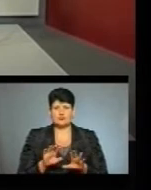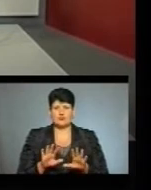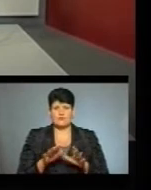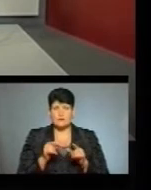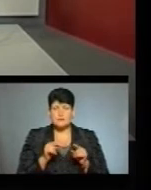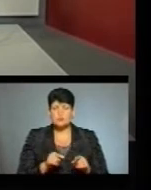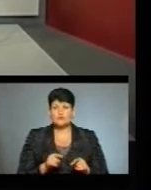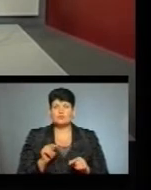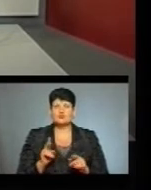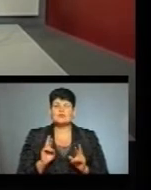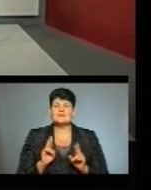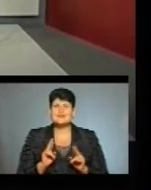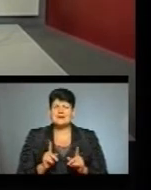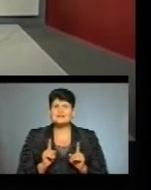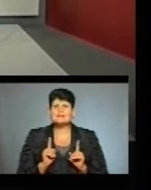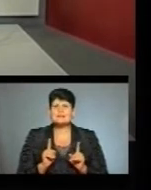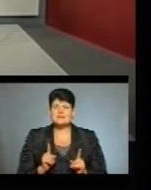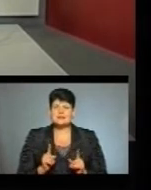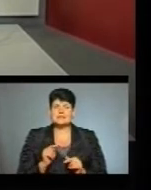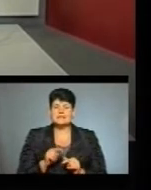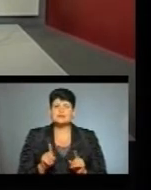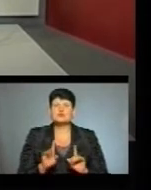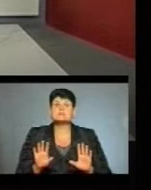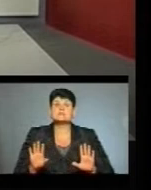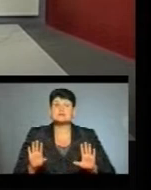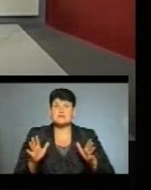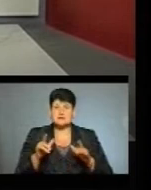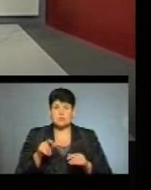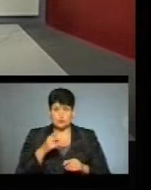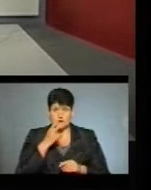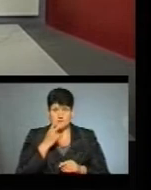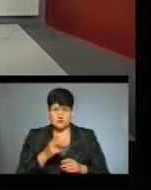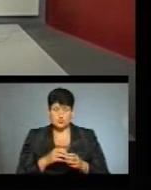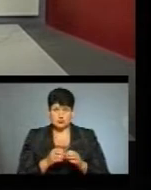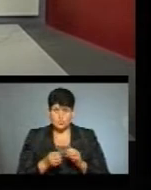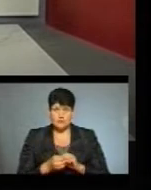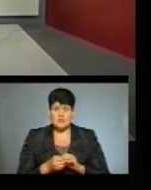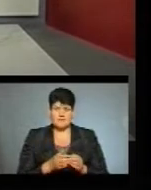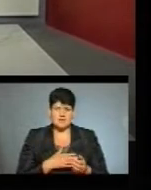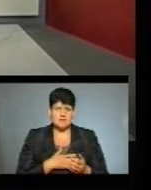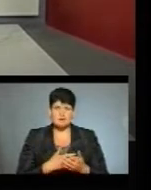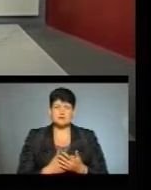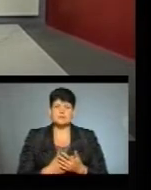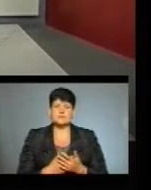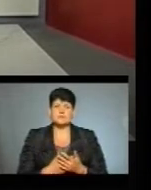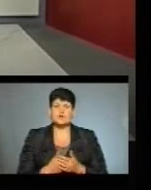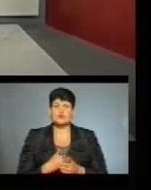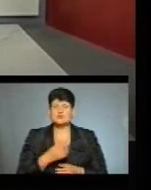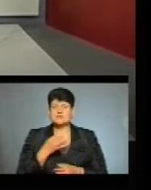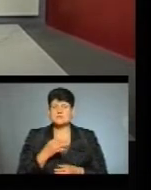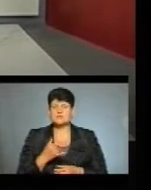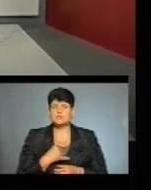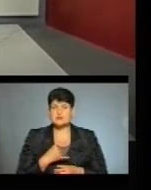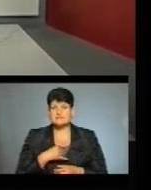що як тільки отаке от щось стається, люди, бачачи цю проблему, тоді активізуються. Хочу сказати, що у нас